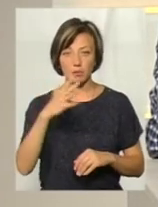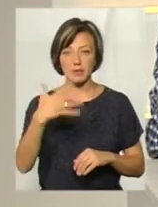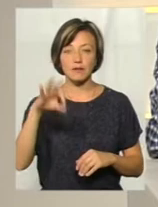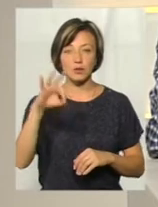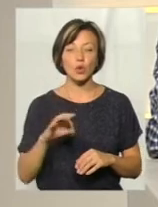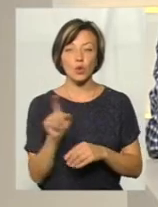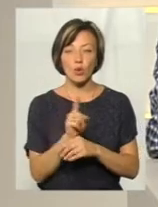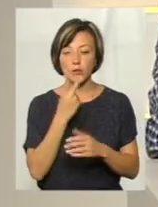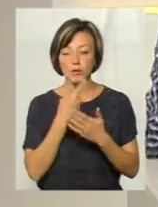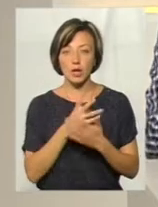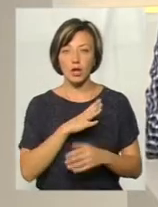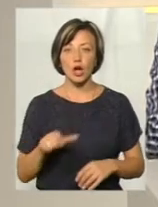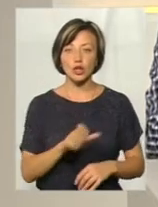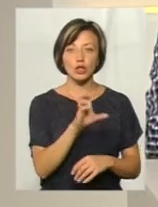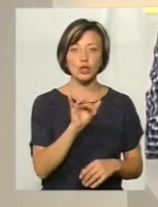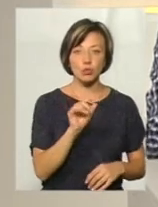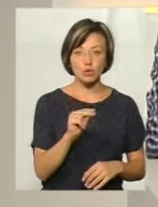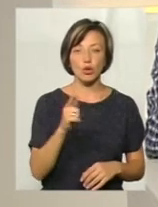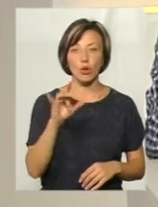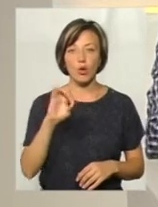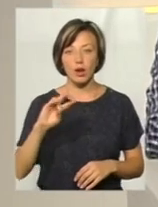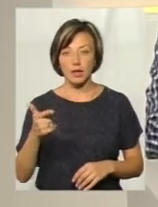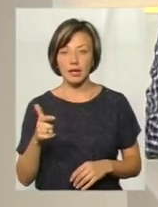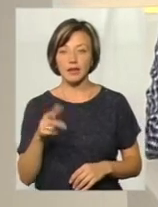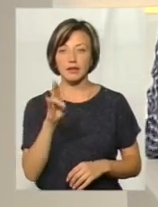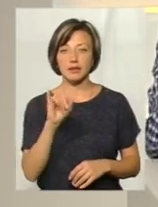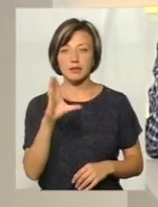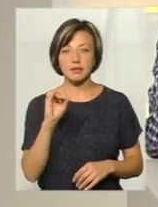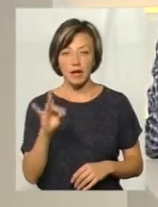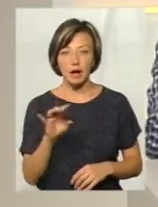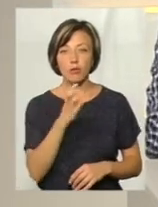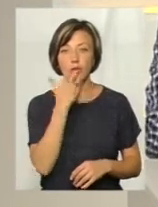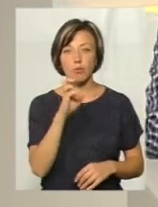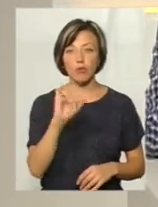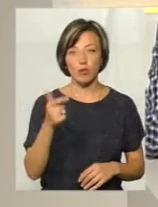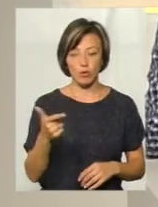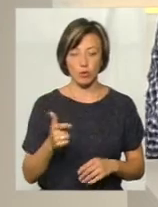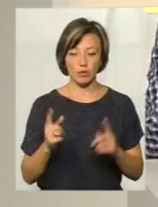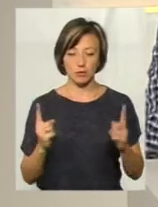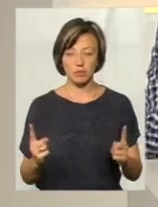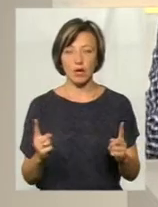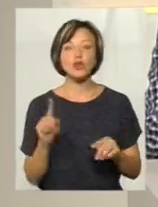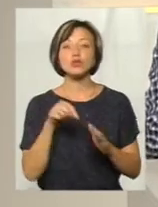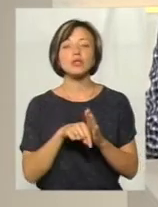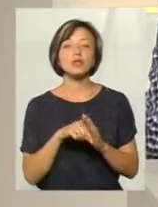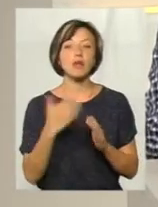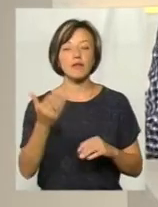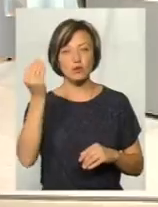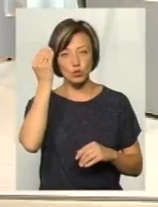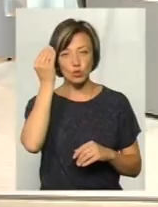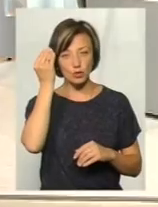норми, спостерігалася на річках Случ, Горинь, Дністер та на ділянці Південного Бугу, Тростянчик, Олександрівка. Що це означає, от, на вашу